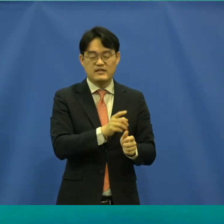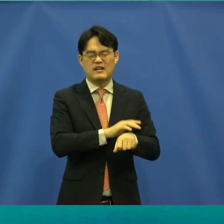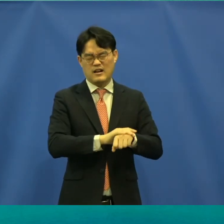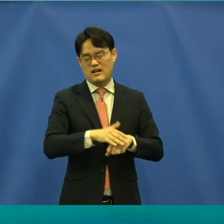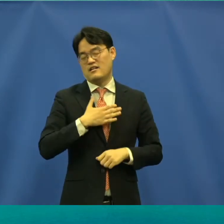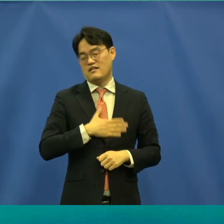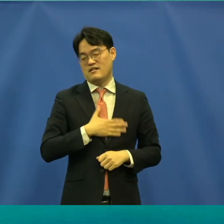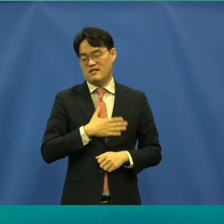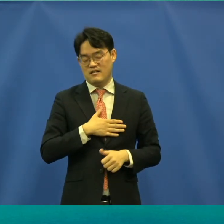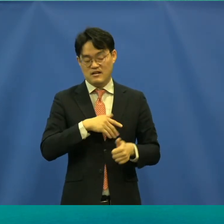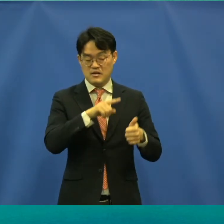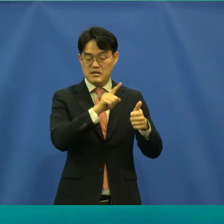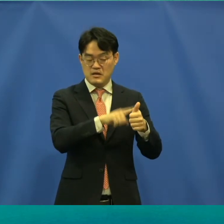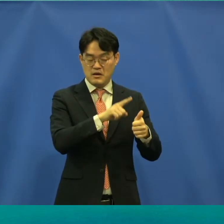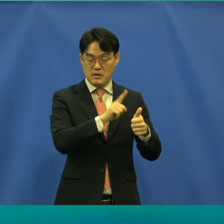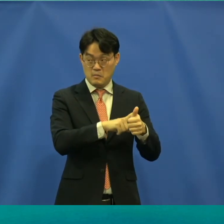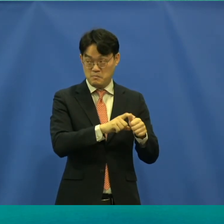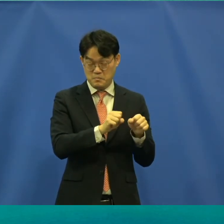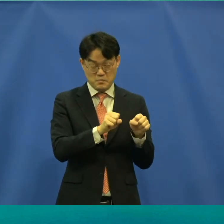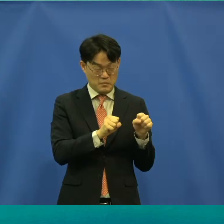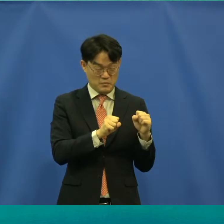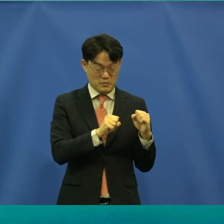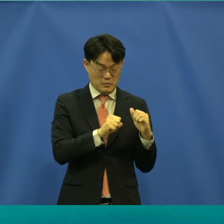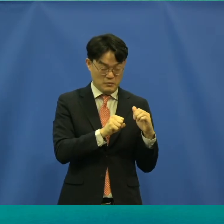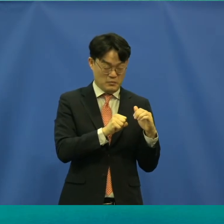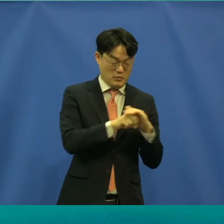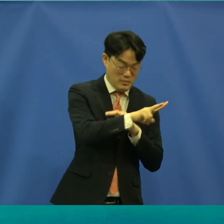일거수일투족을 놓치지 않습니다.